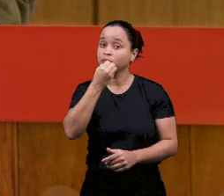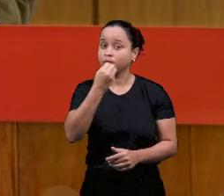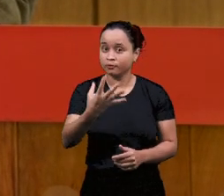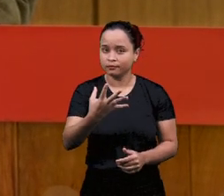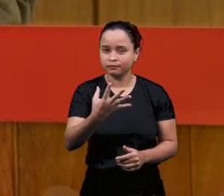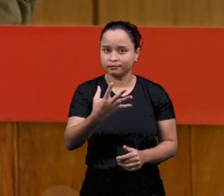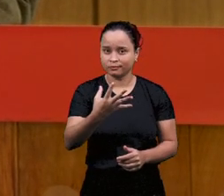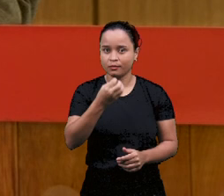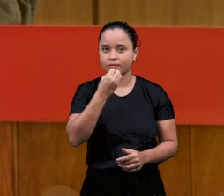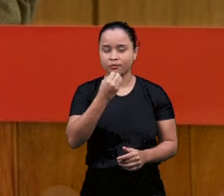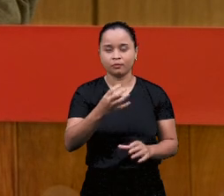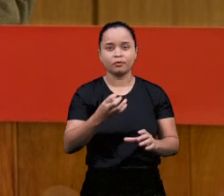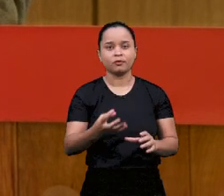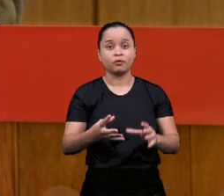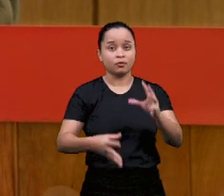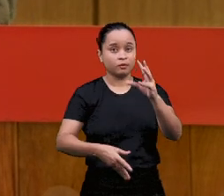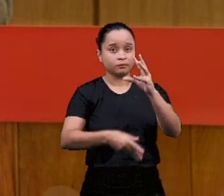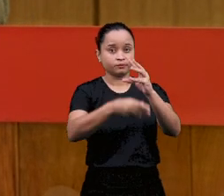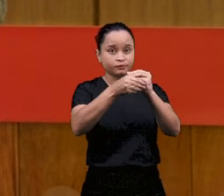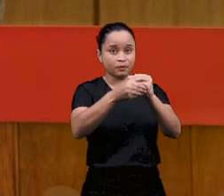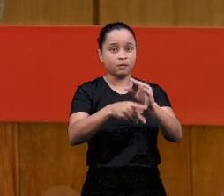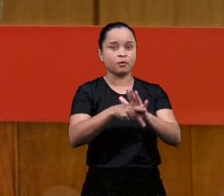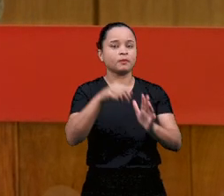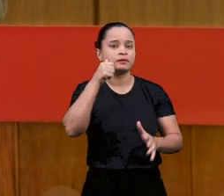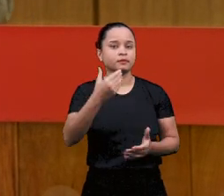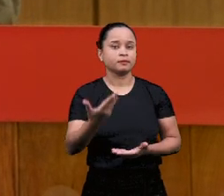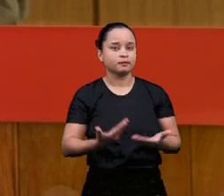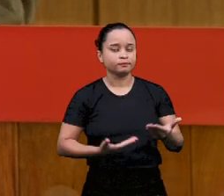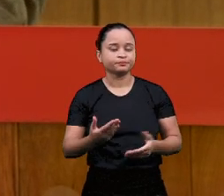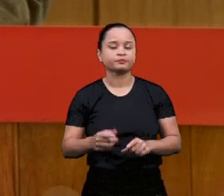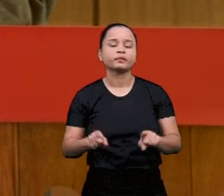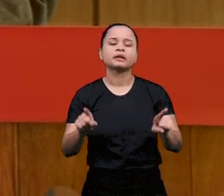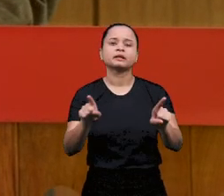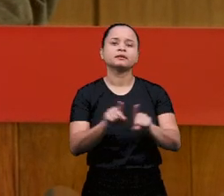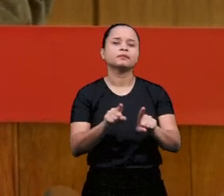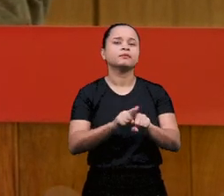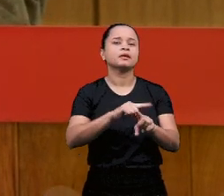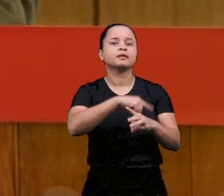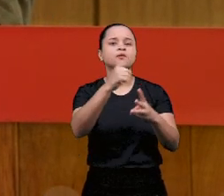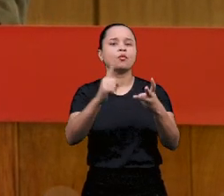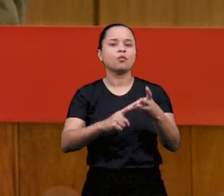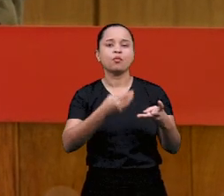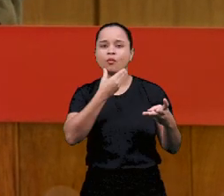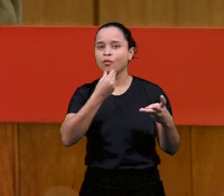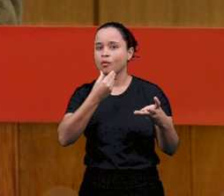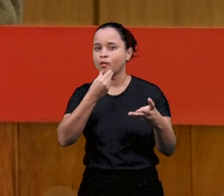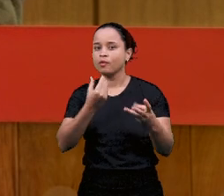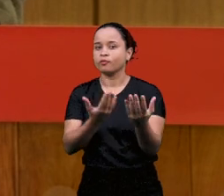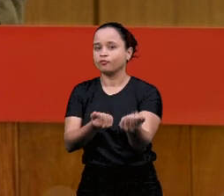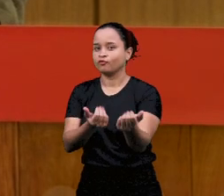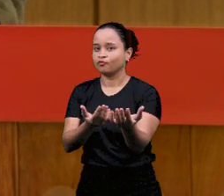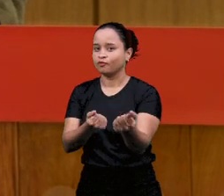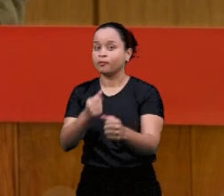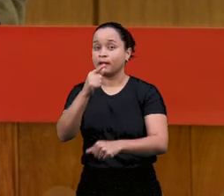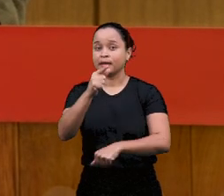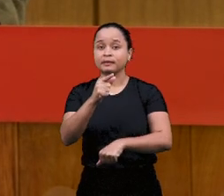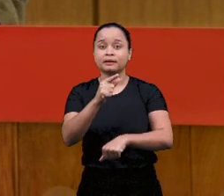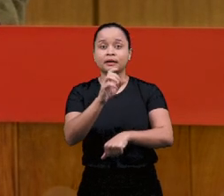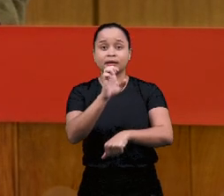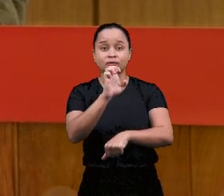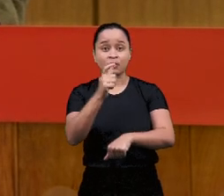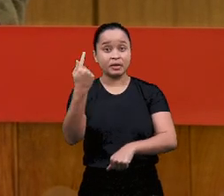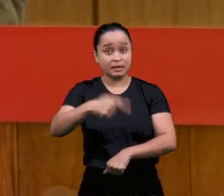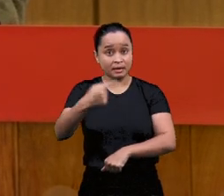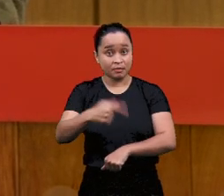Le jeune homme aussi de la centrale de Queimados, Rio de Janeiro, il utilise une expression très intéressante quand il a